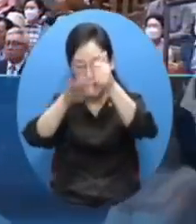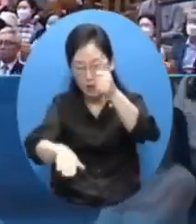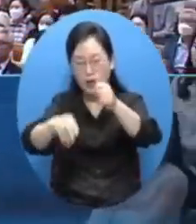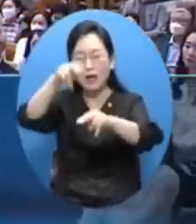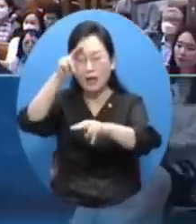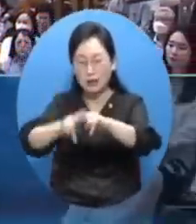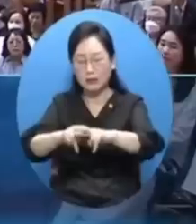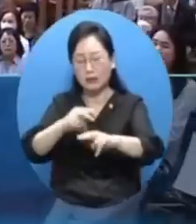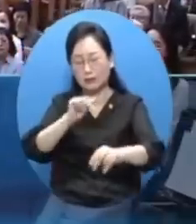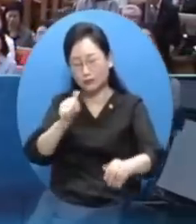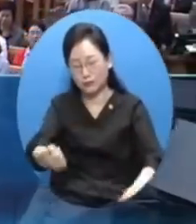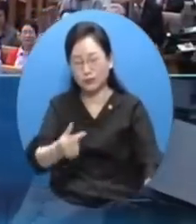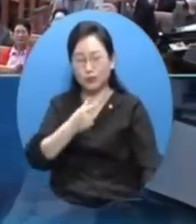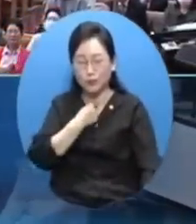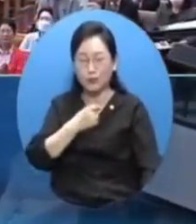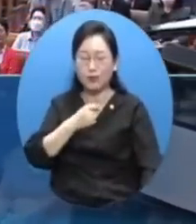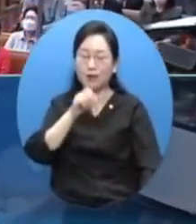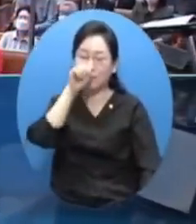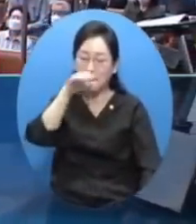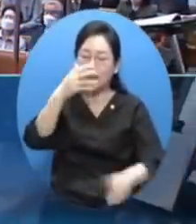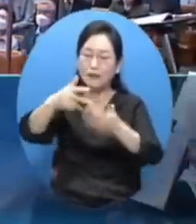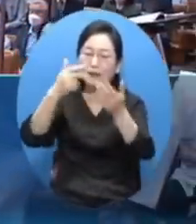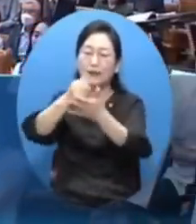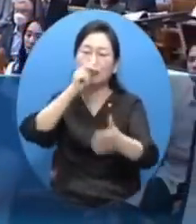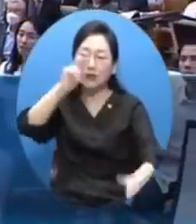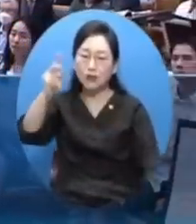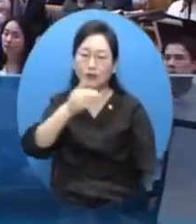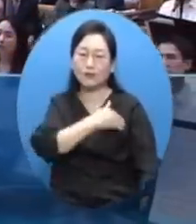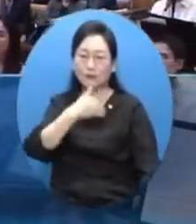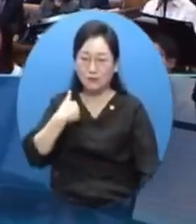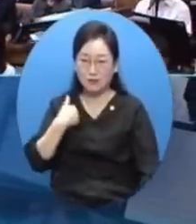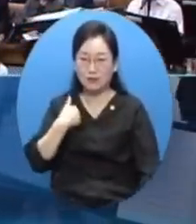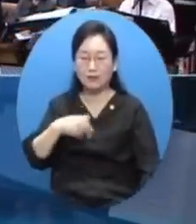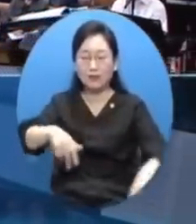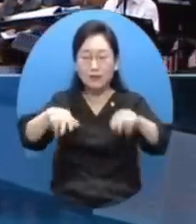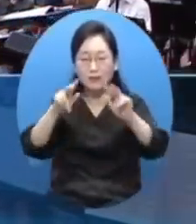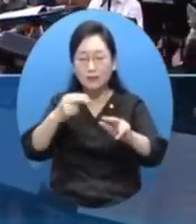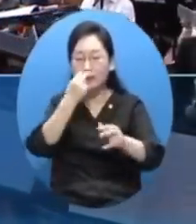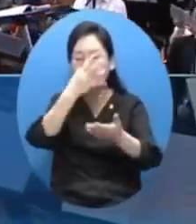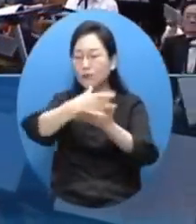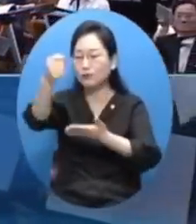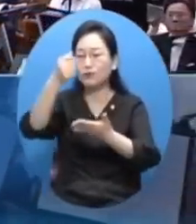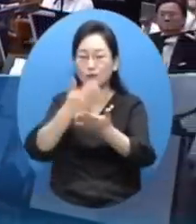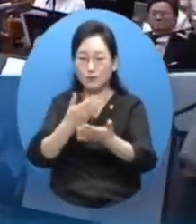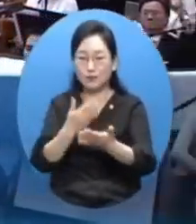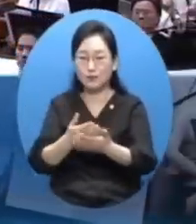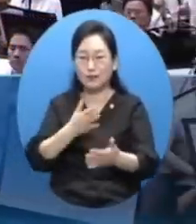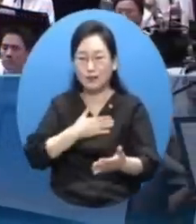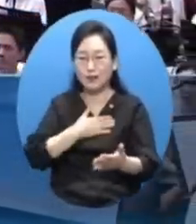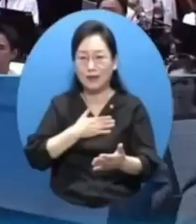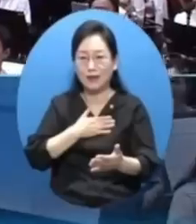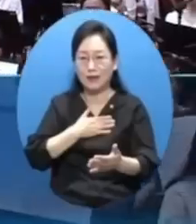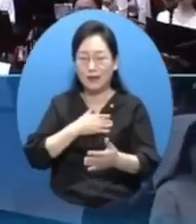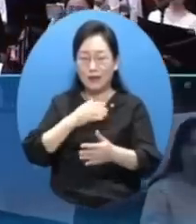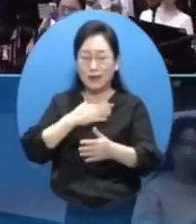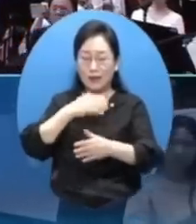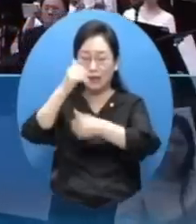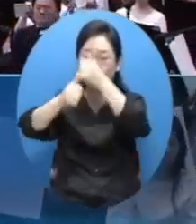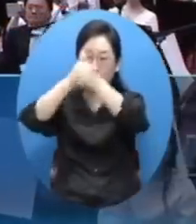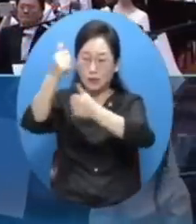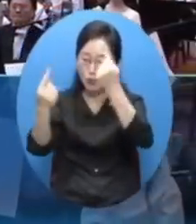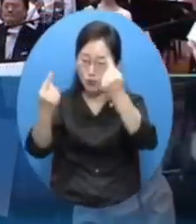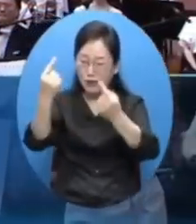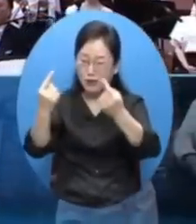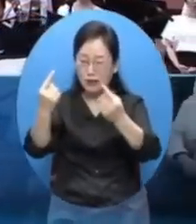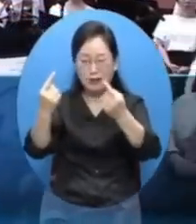원하여 이르되 야훼여 넉넉하오니 지금 내 생명을 거두시옵소서 나는 내 조상들보다 낫지